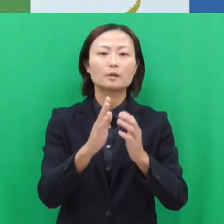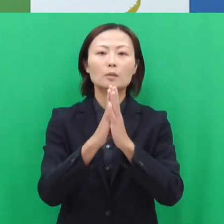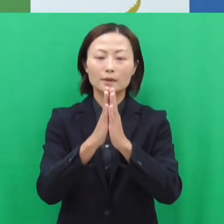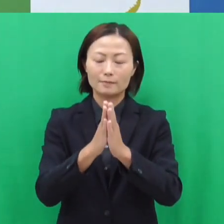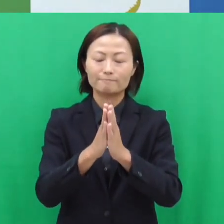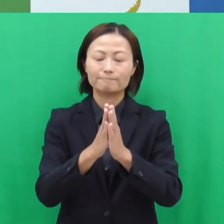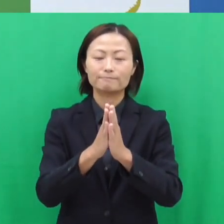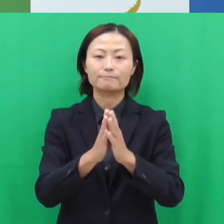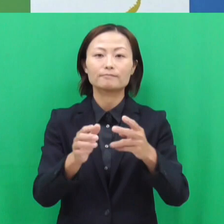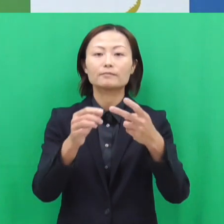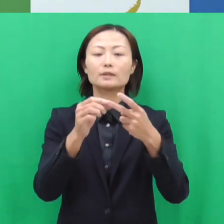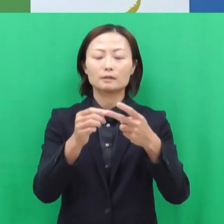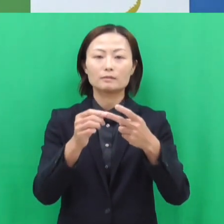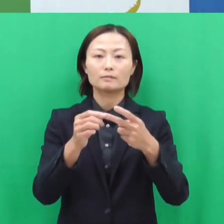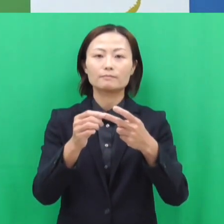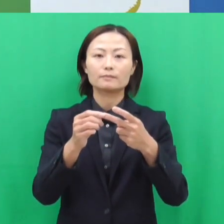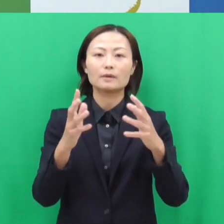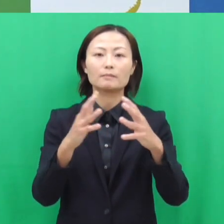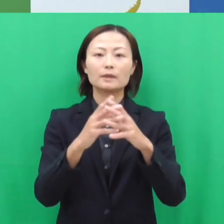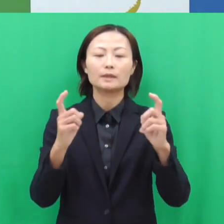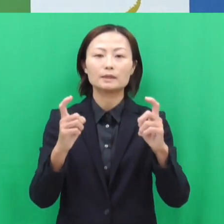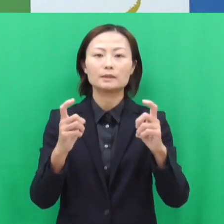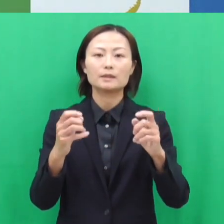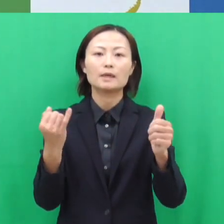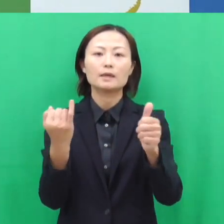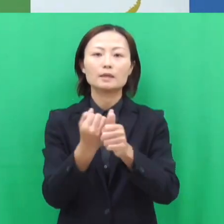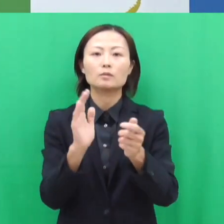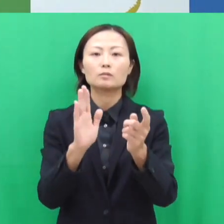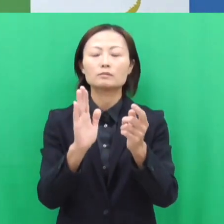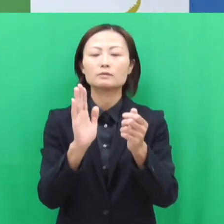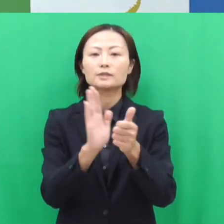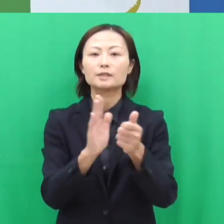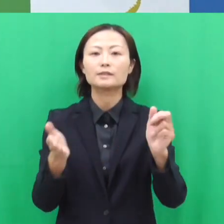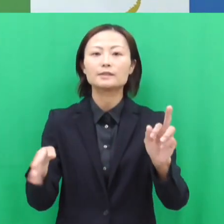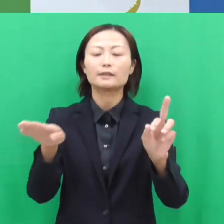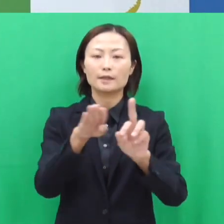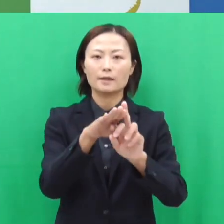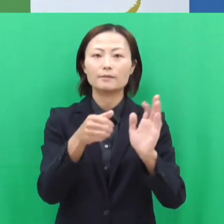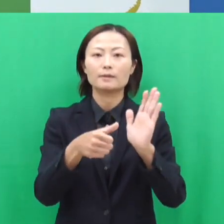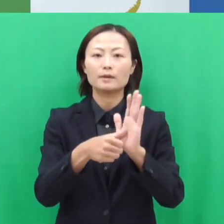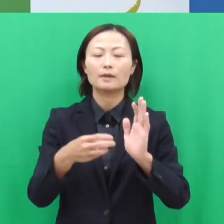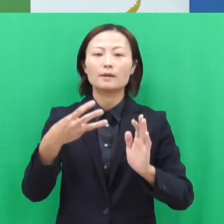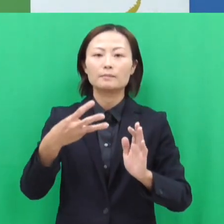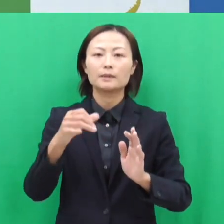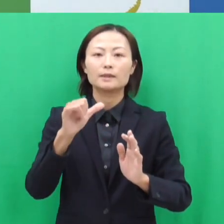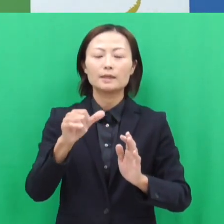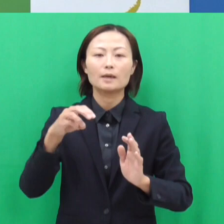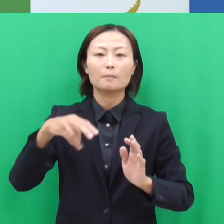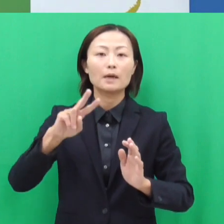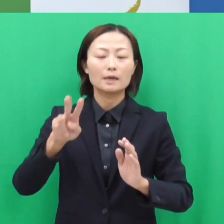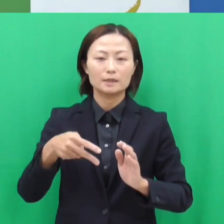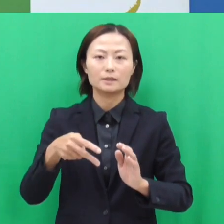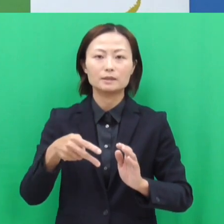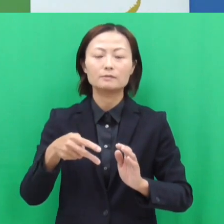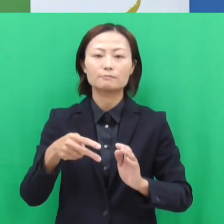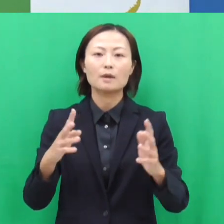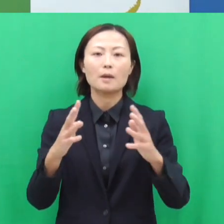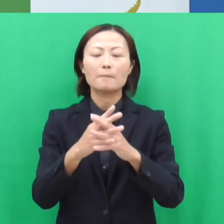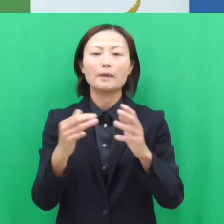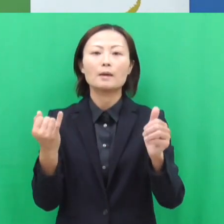2件目は宮城結婚支援センターミヤマリマッチングスタートから1年まで実績と